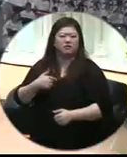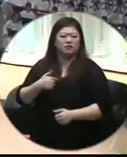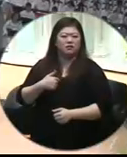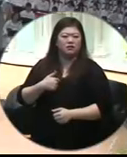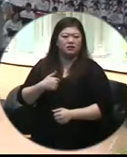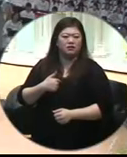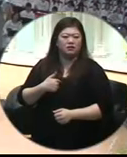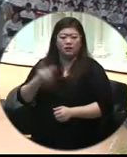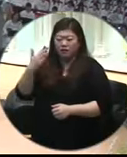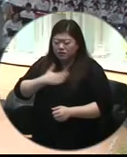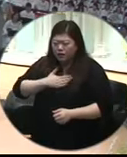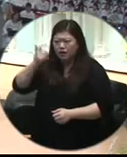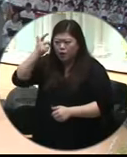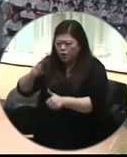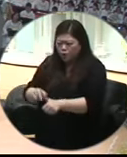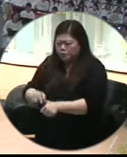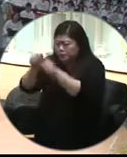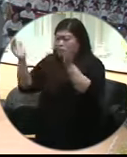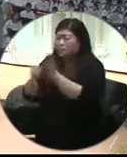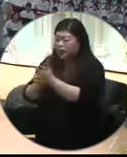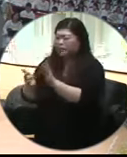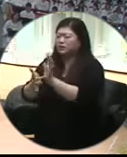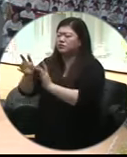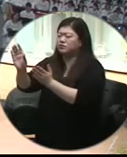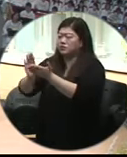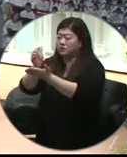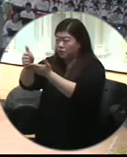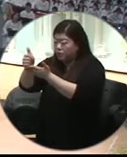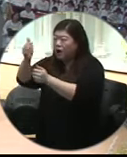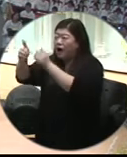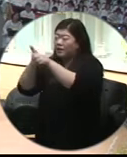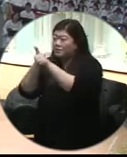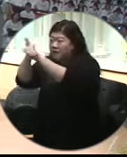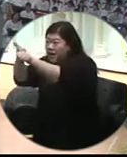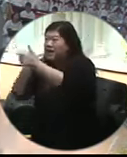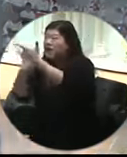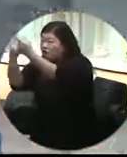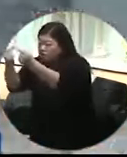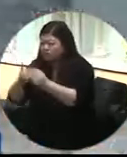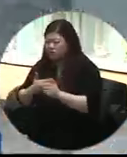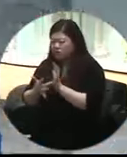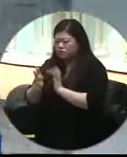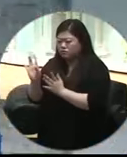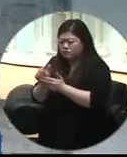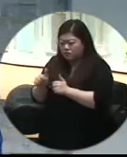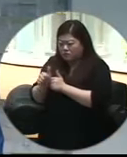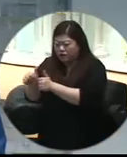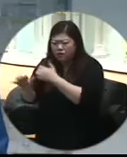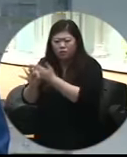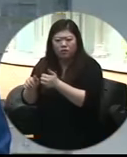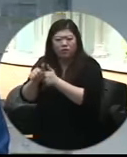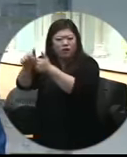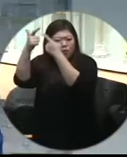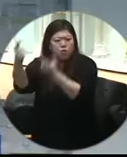우리도 구원받은 하나님의 자녀는 예수님 약속처럼 예수님처럼 변형되신다.